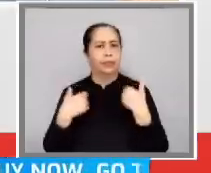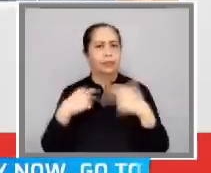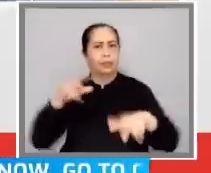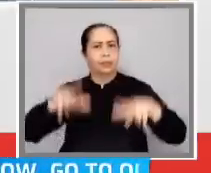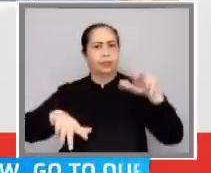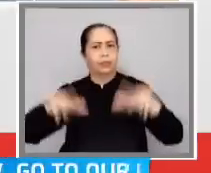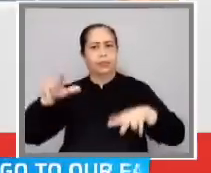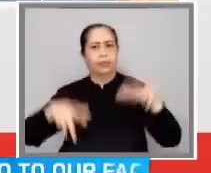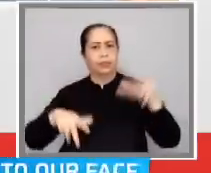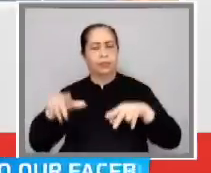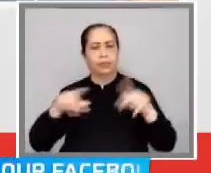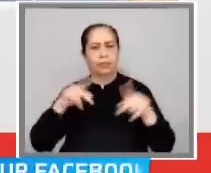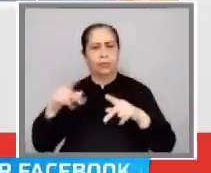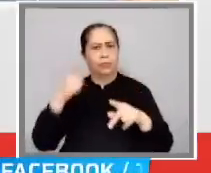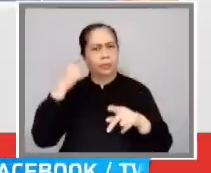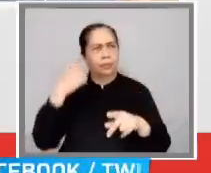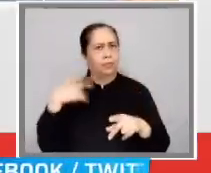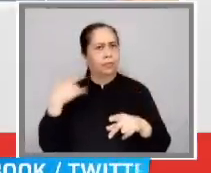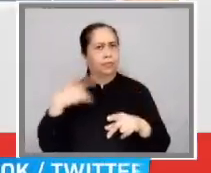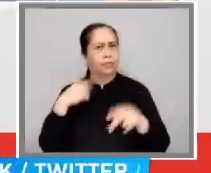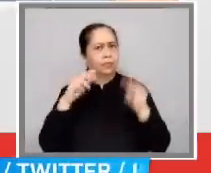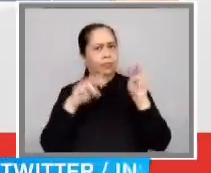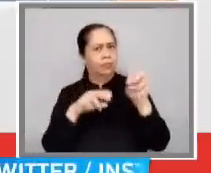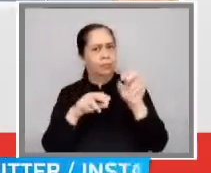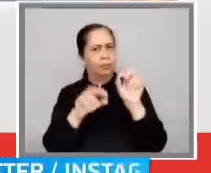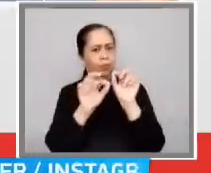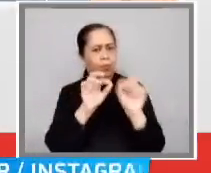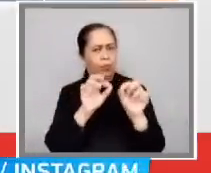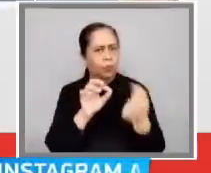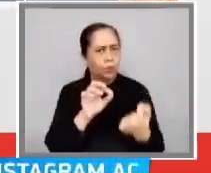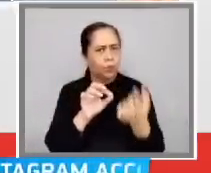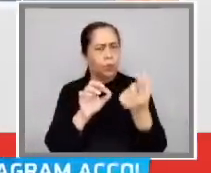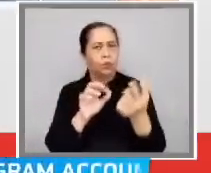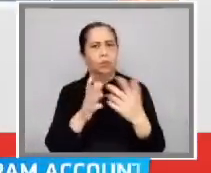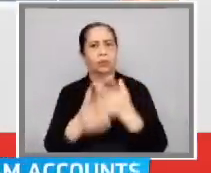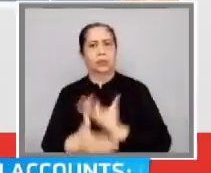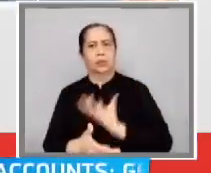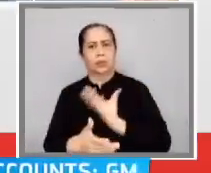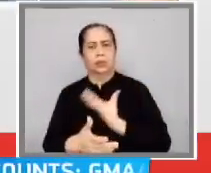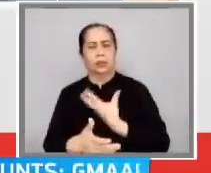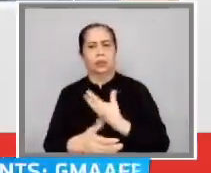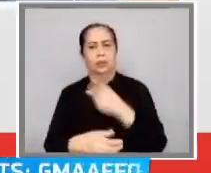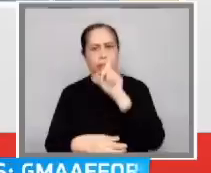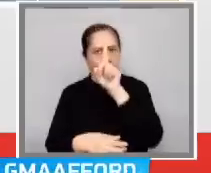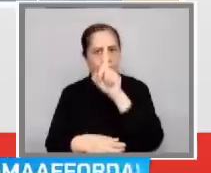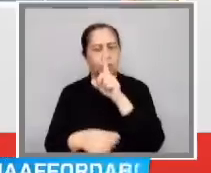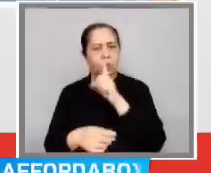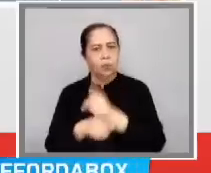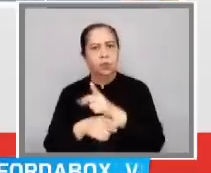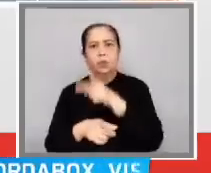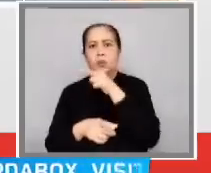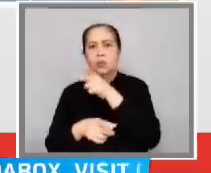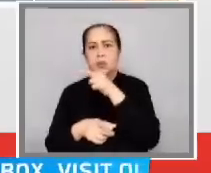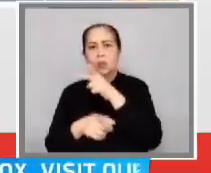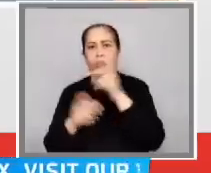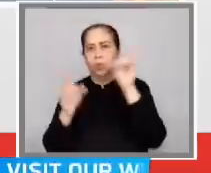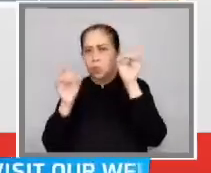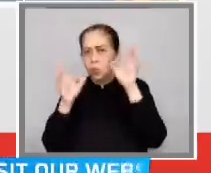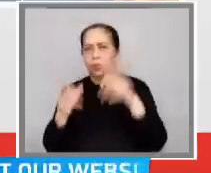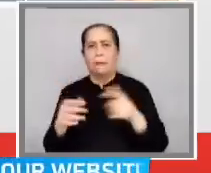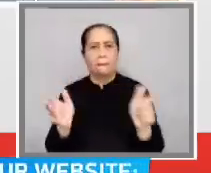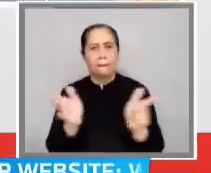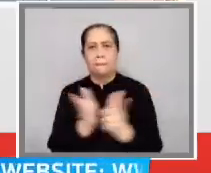mga nagtitinda kasi parang meron daw sila nakitang upos. Yun yung isang bagay na talagang mahigpit,